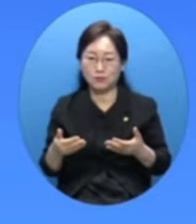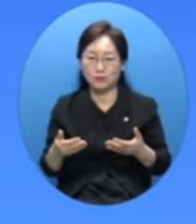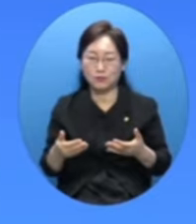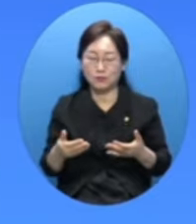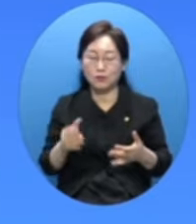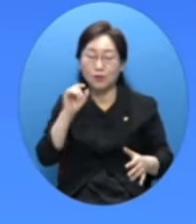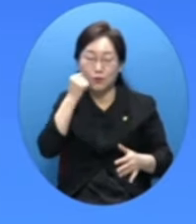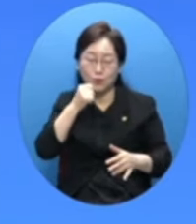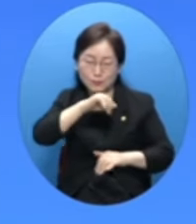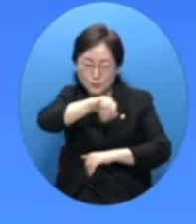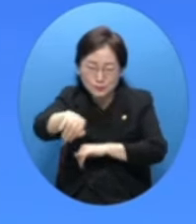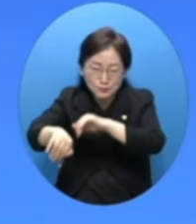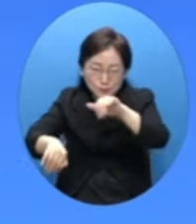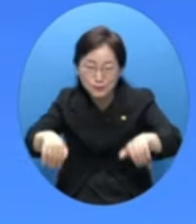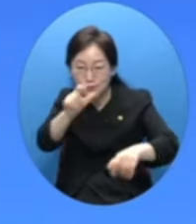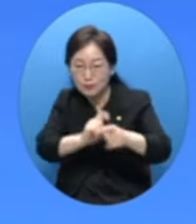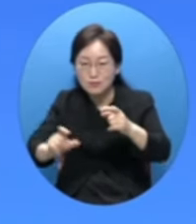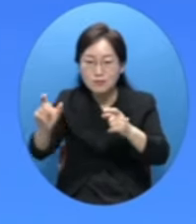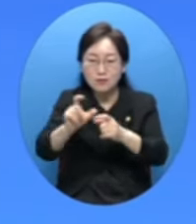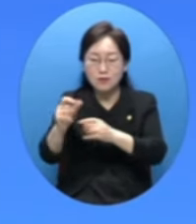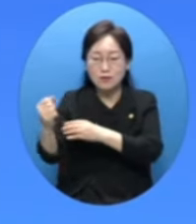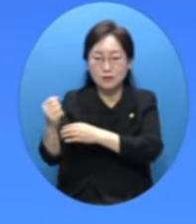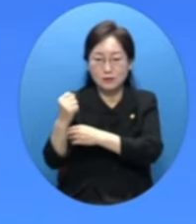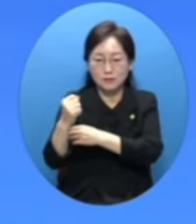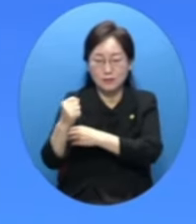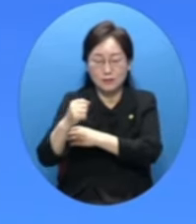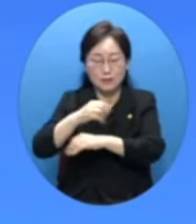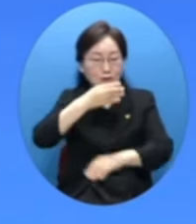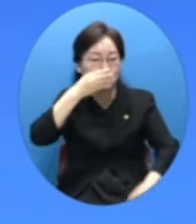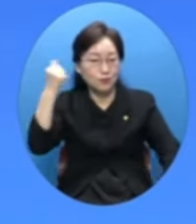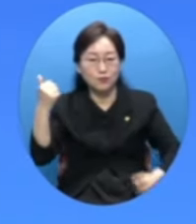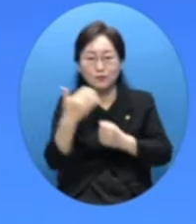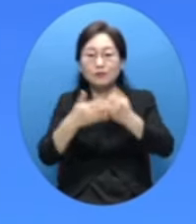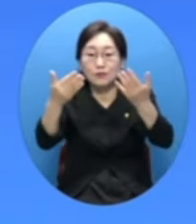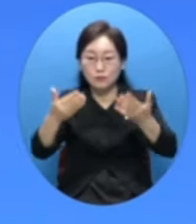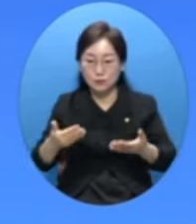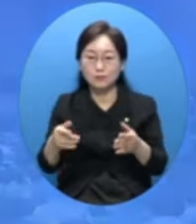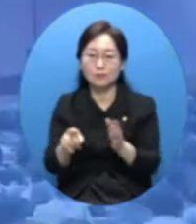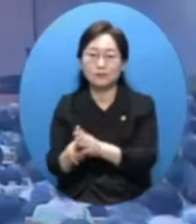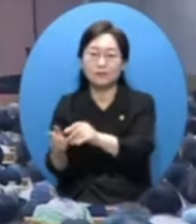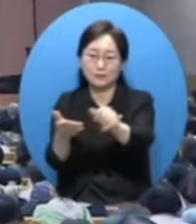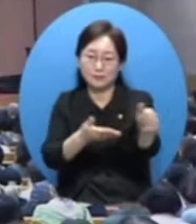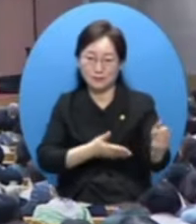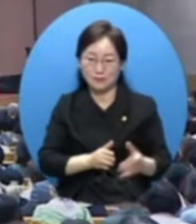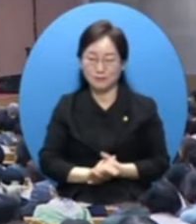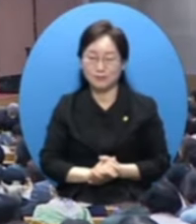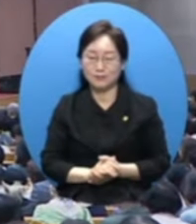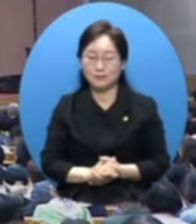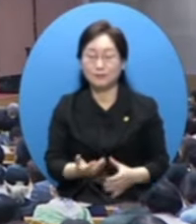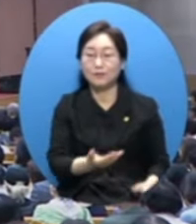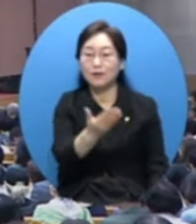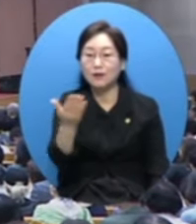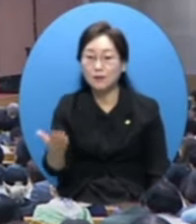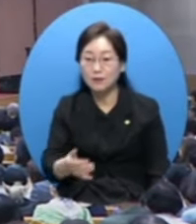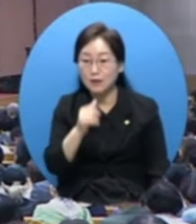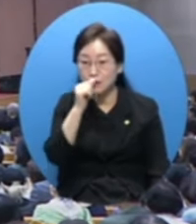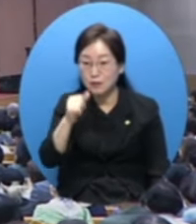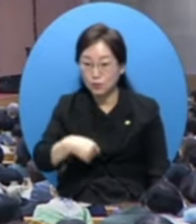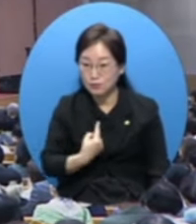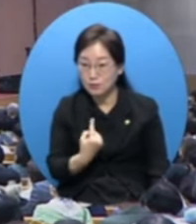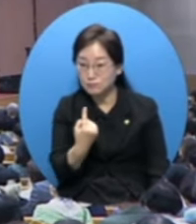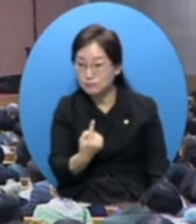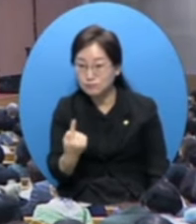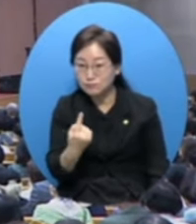어려움을 헤쳐나가서 이전보다 더 잘되는 삶을 살아가도록 은을 내려 주시는 것입니다. 여러분 절대 여러분 혼자가